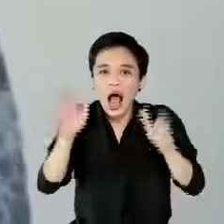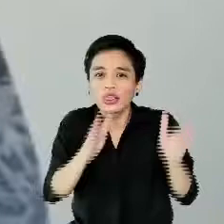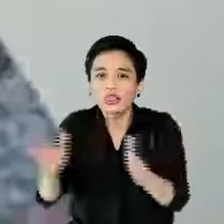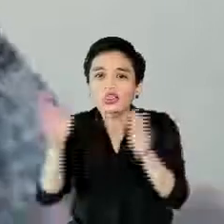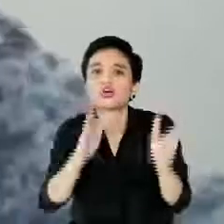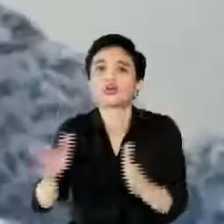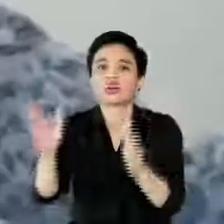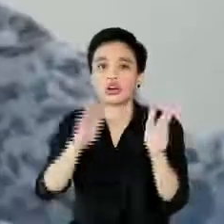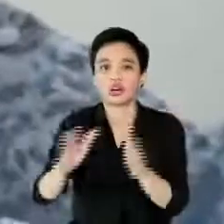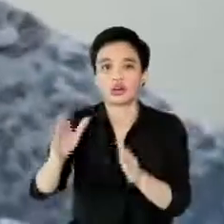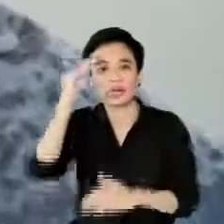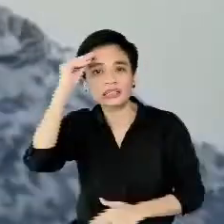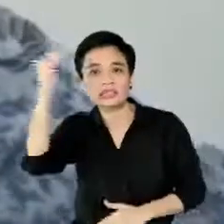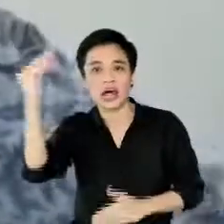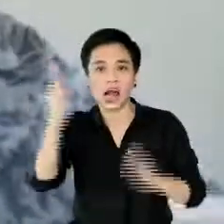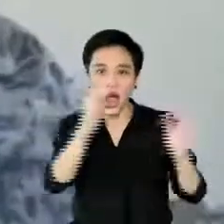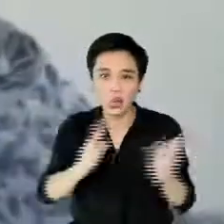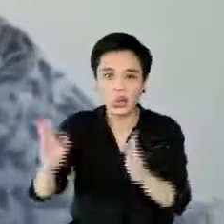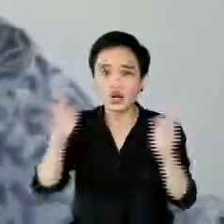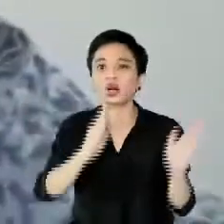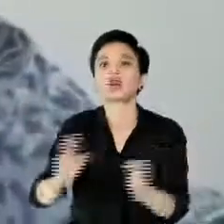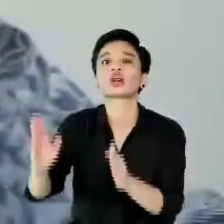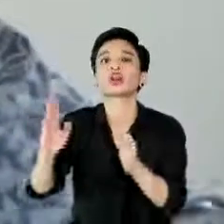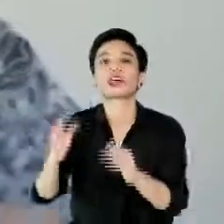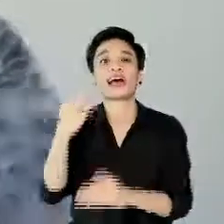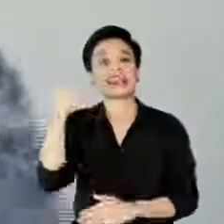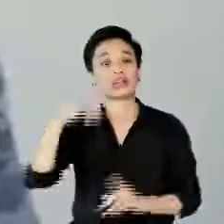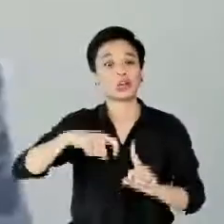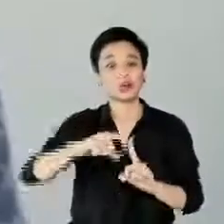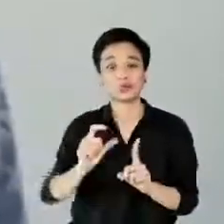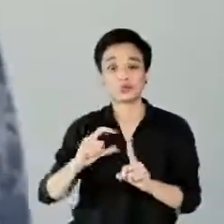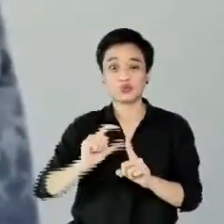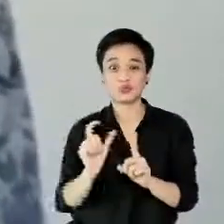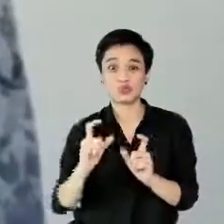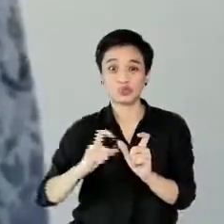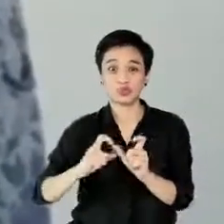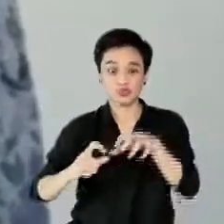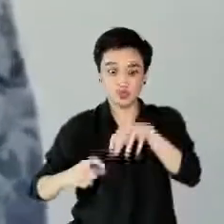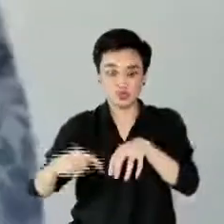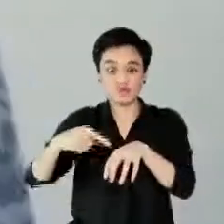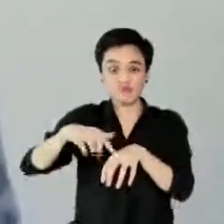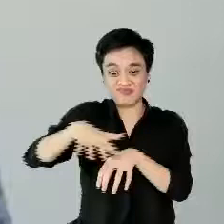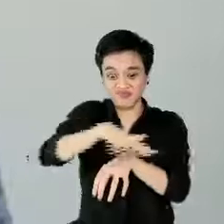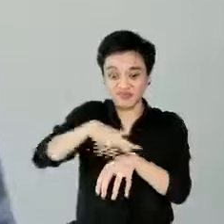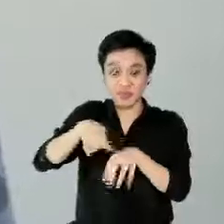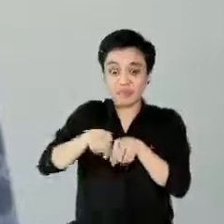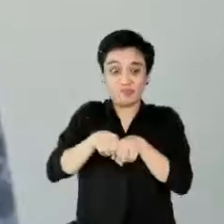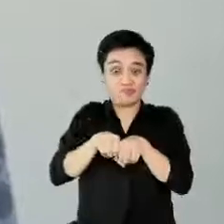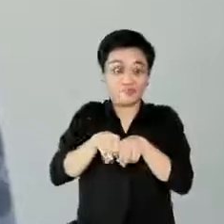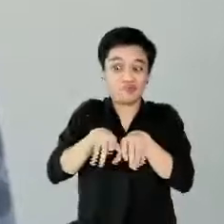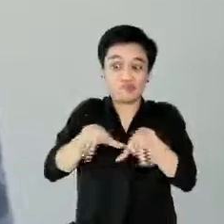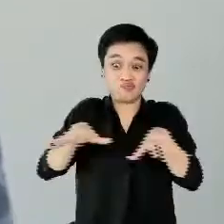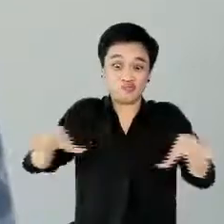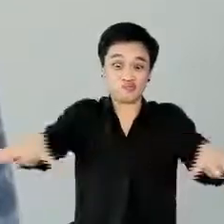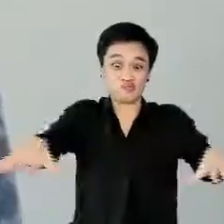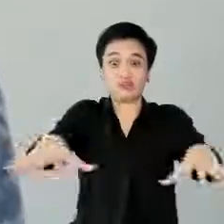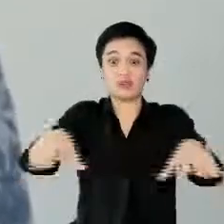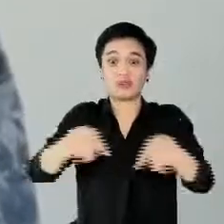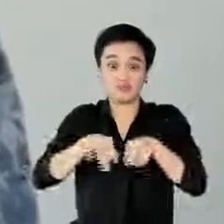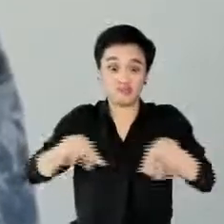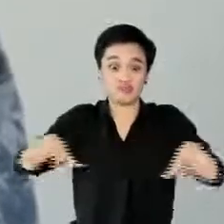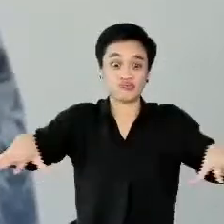jadi untuk wilayah putus dan sekitarnya yang Marine cukup luas pengaruhnya kekaburan sekitar